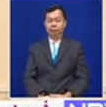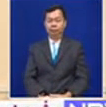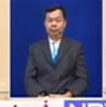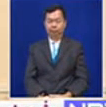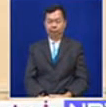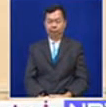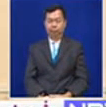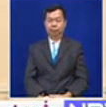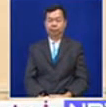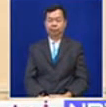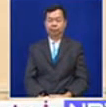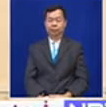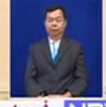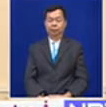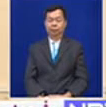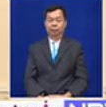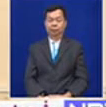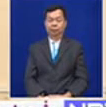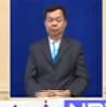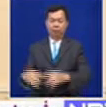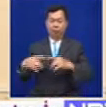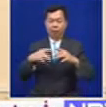ม่ใช่ก็เขียนไปเรื่อย